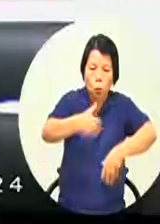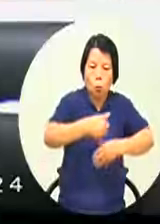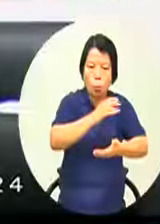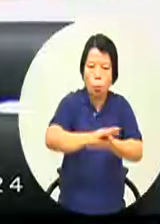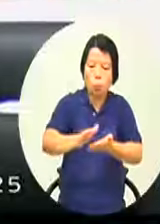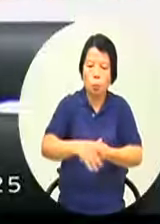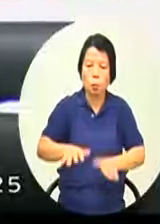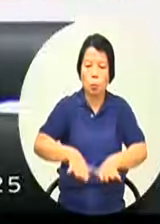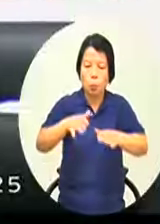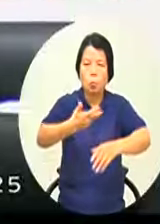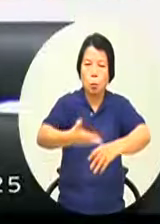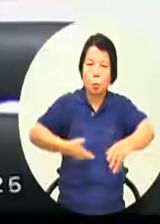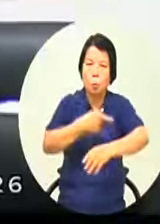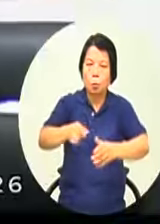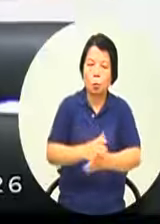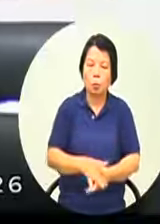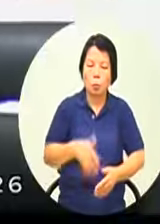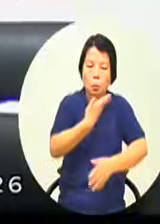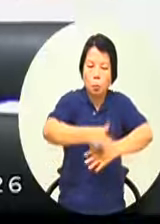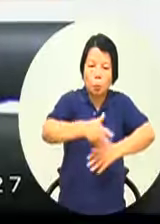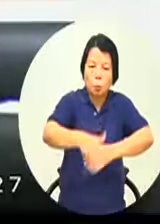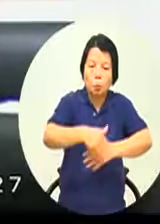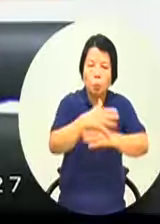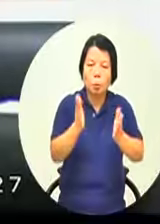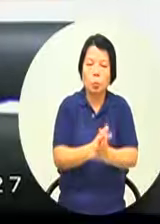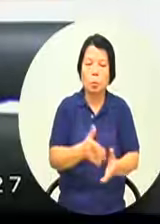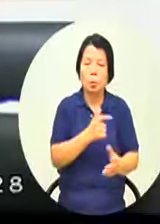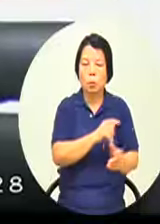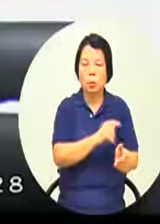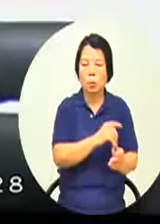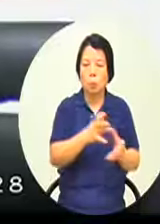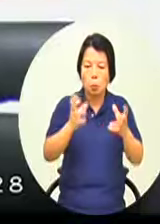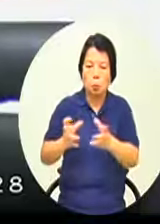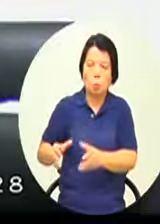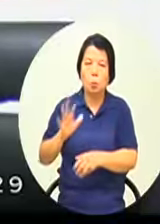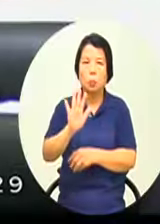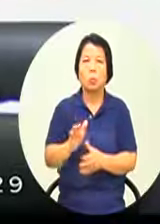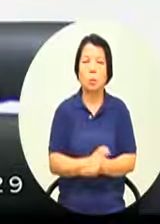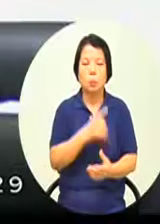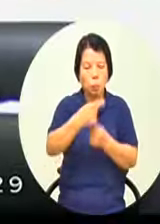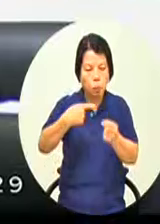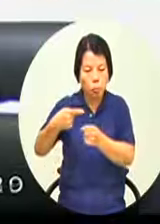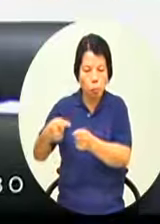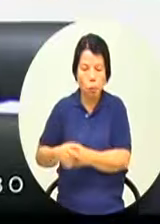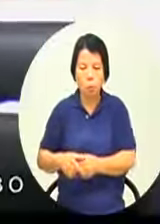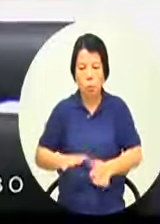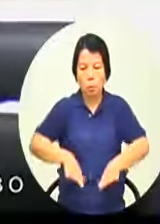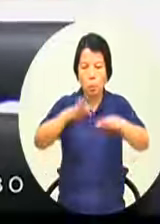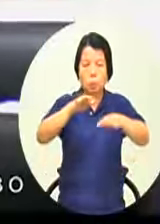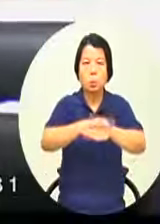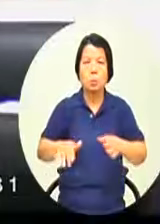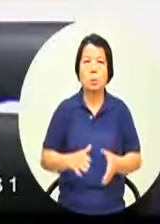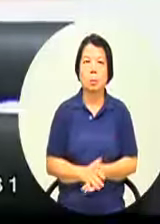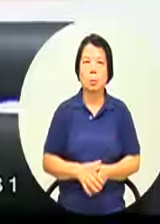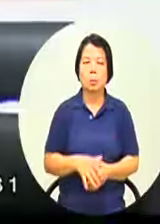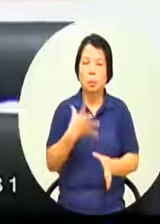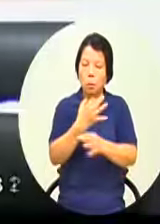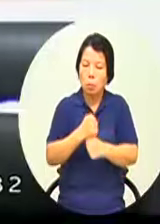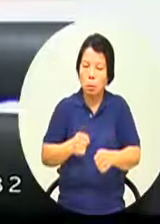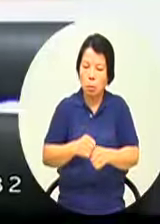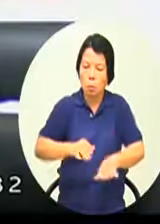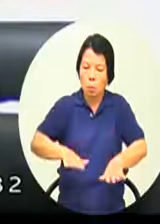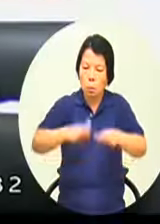步的改善所谓的这些排洪的设施，但是每年还是淹水。我们要知道的是什么时候可以不淹